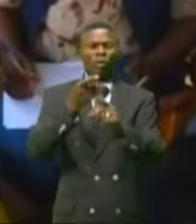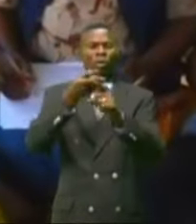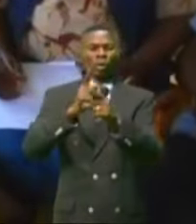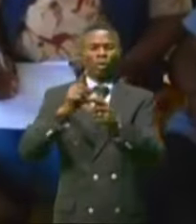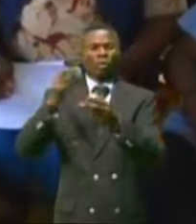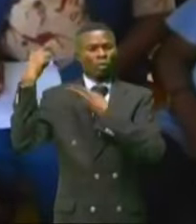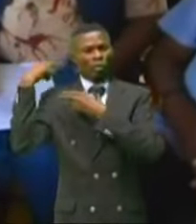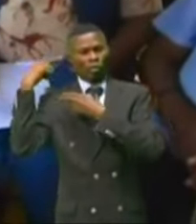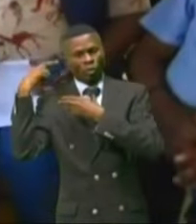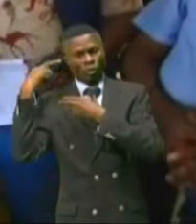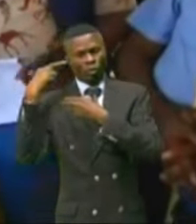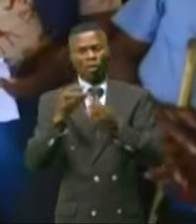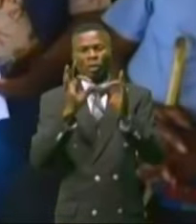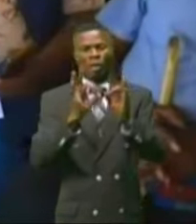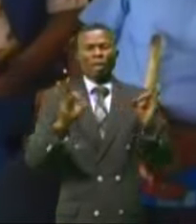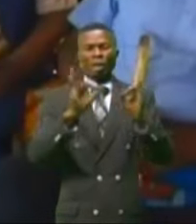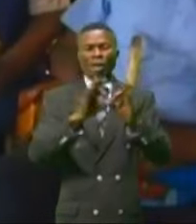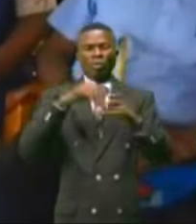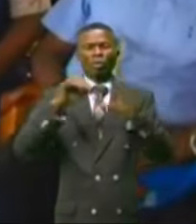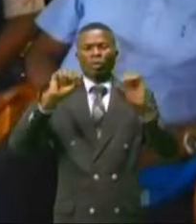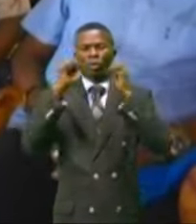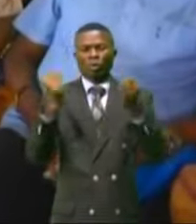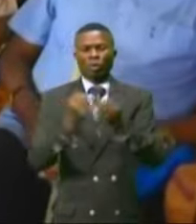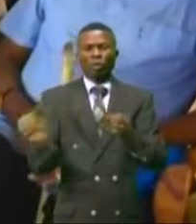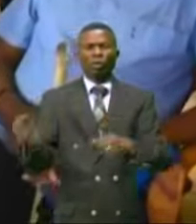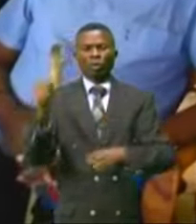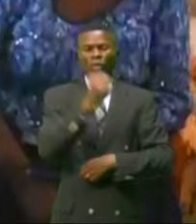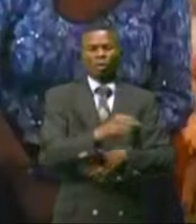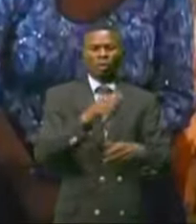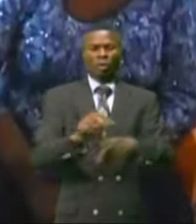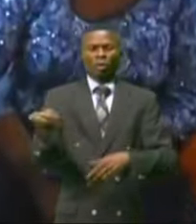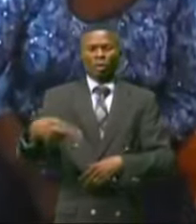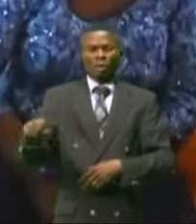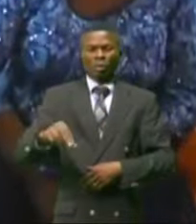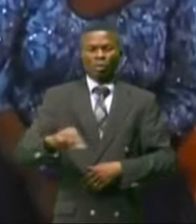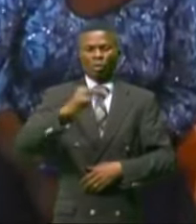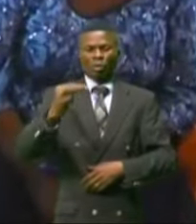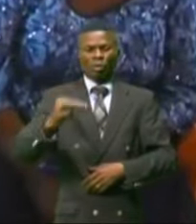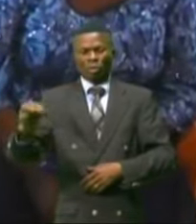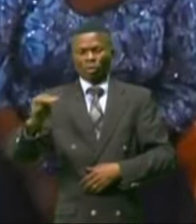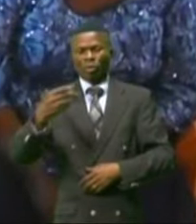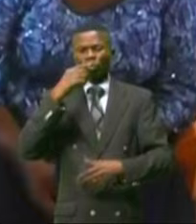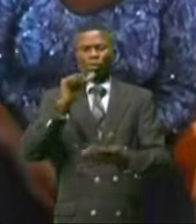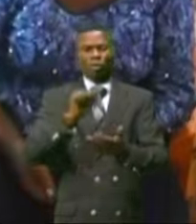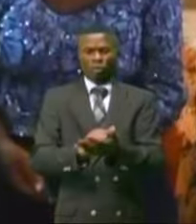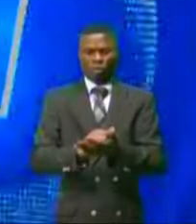radio, son impact social et son implantation dans la province du Maniema, pour ne citer que cela.